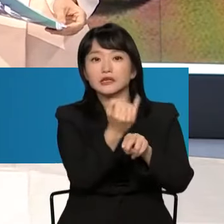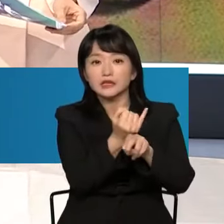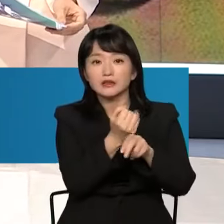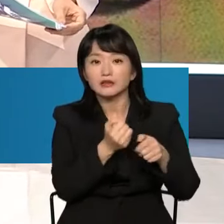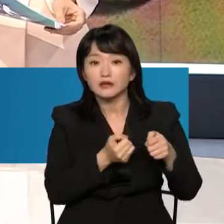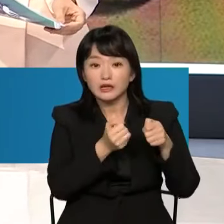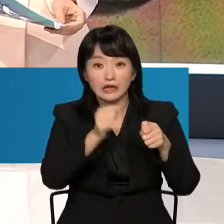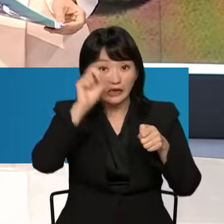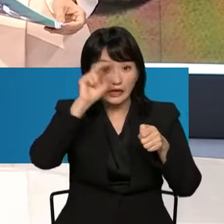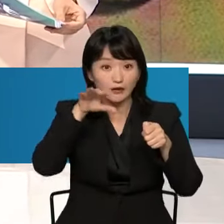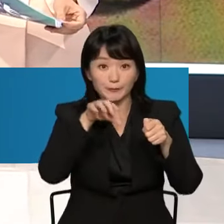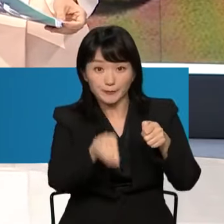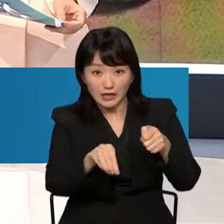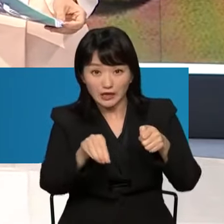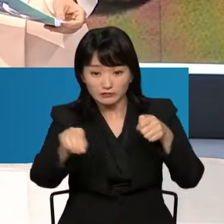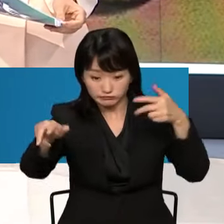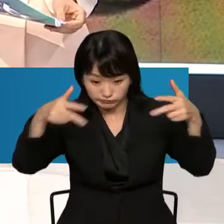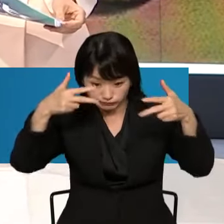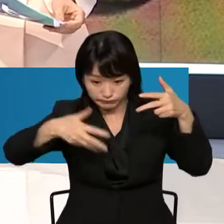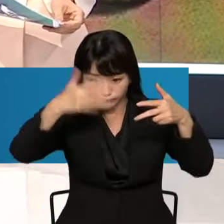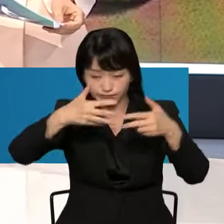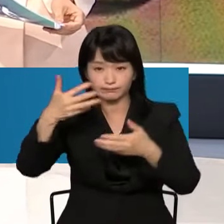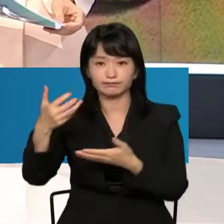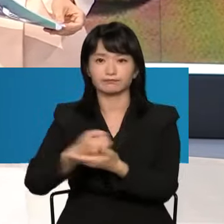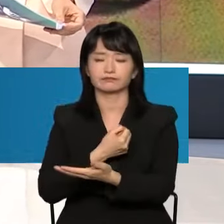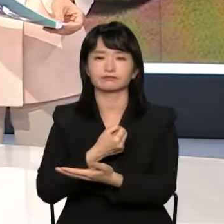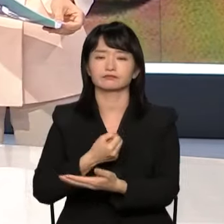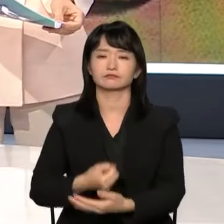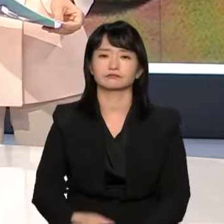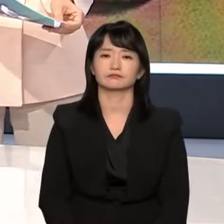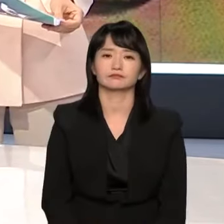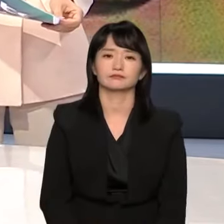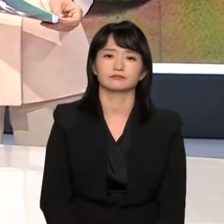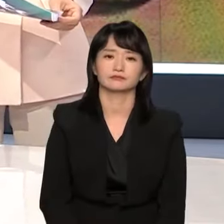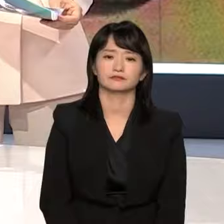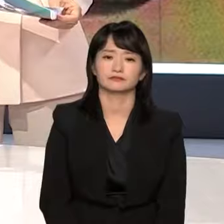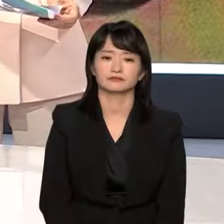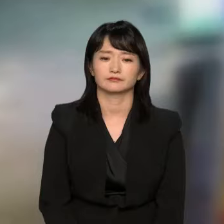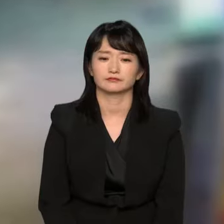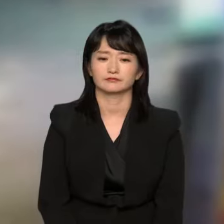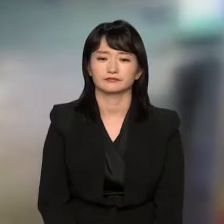움직이고 급브레이크를 밟는 CCTV 영상을 입수했습니다. 김휘란 기자입니다.